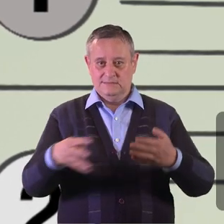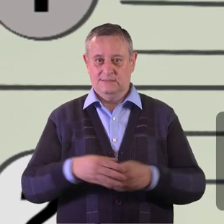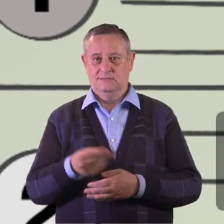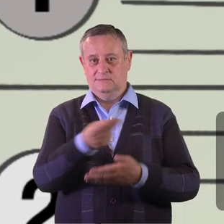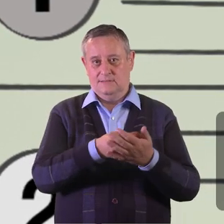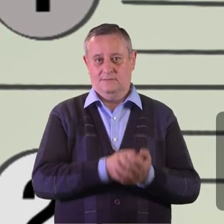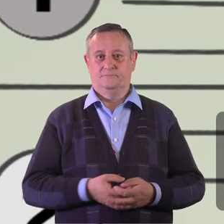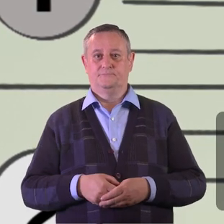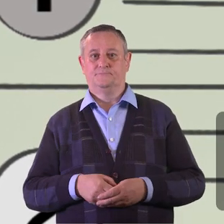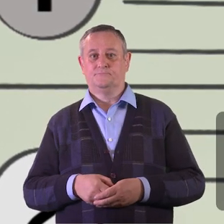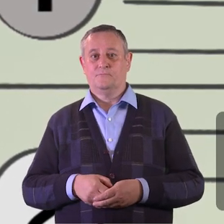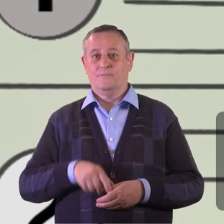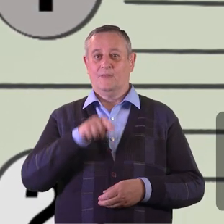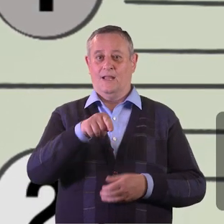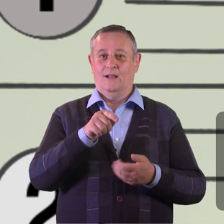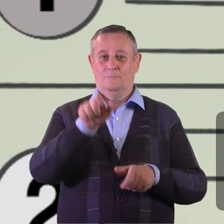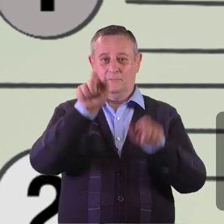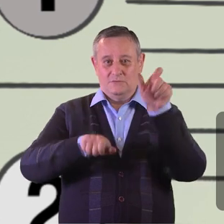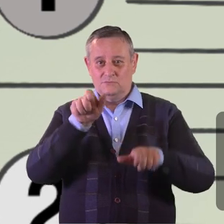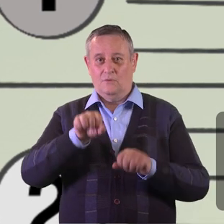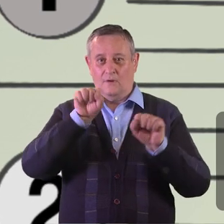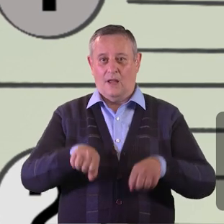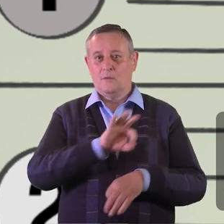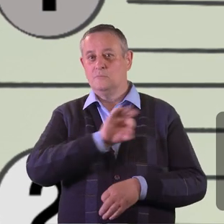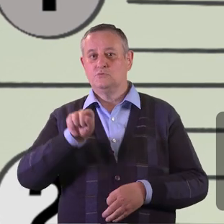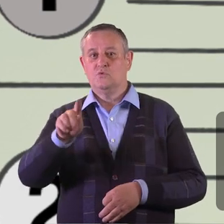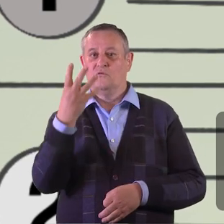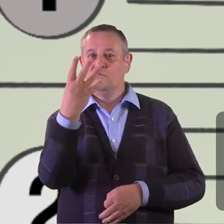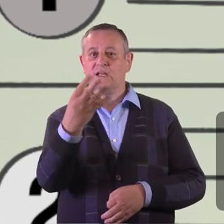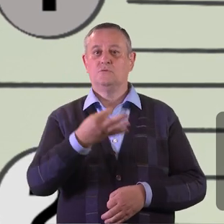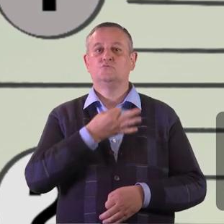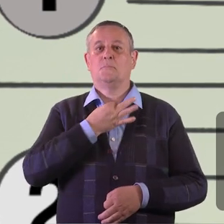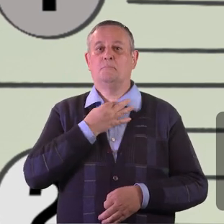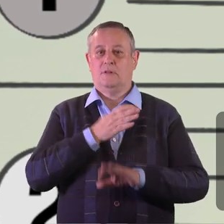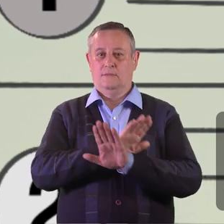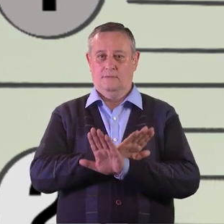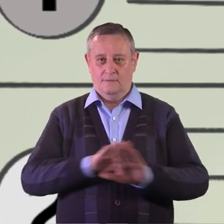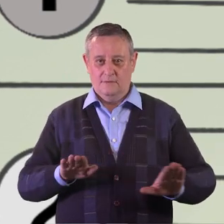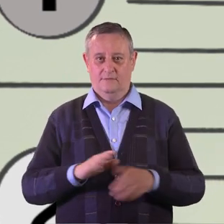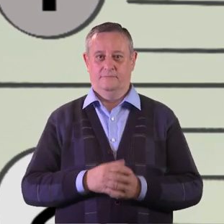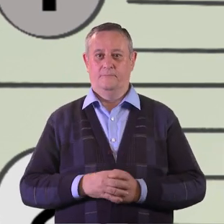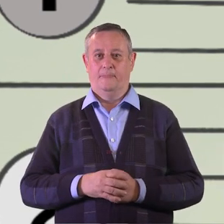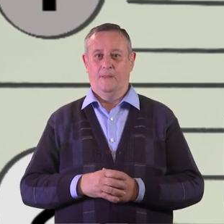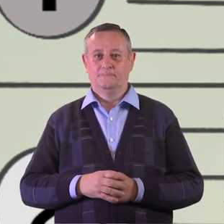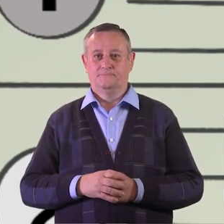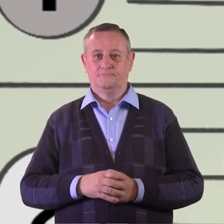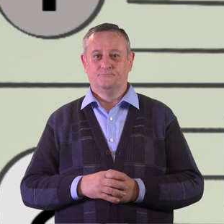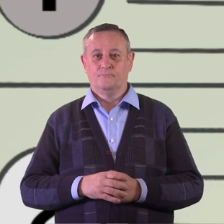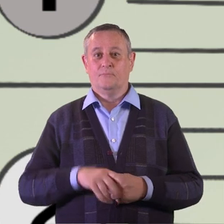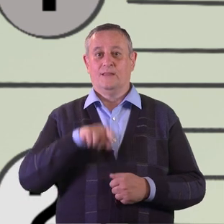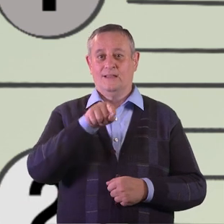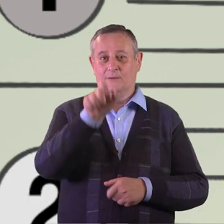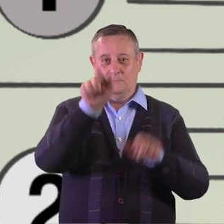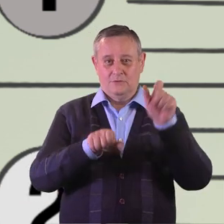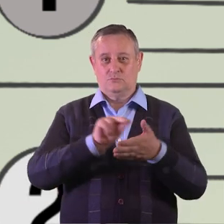Herr Müller kann bis zu vier Kandidatinnen und Kandidaten aufschreiben und Herr Müller